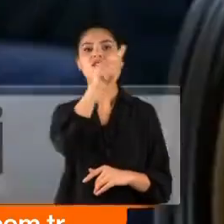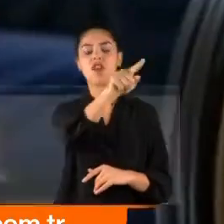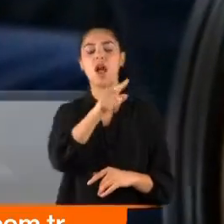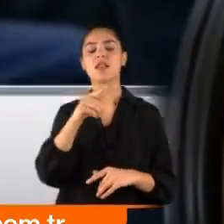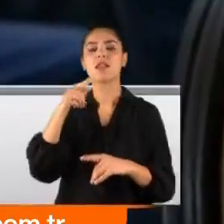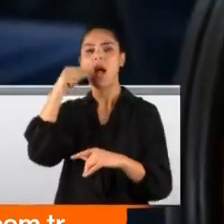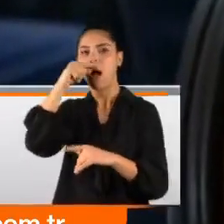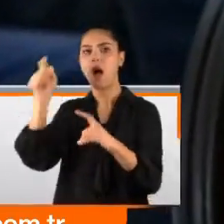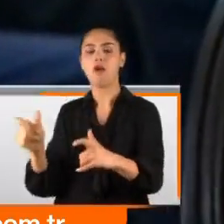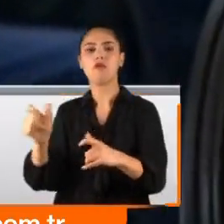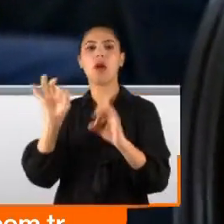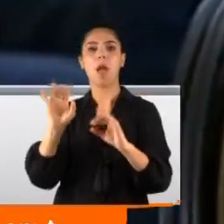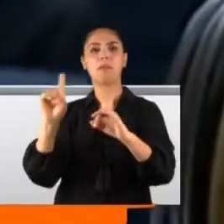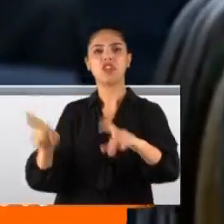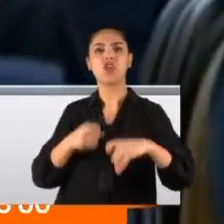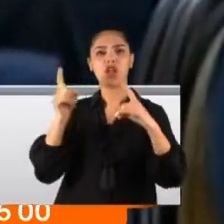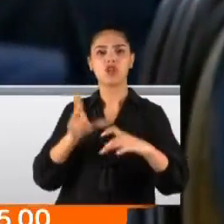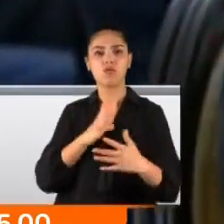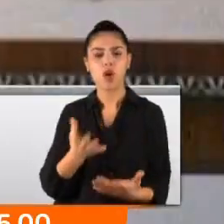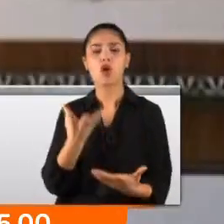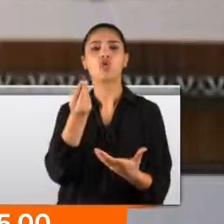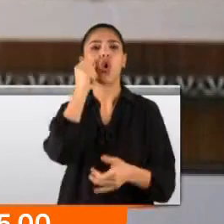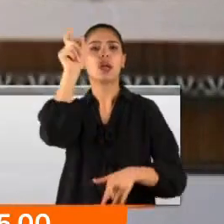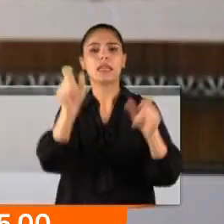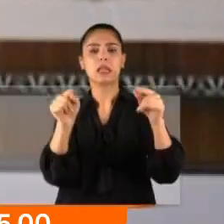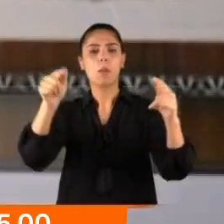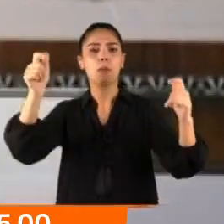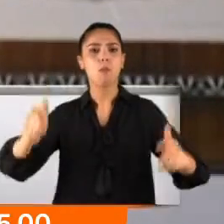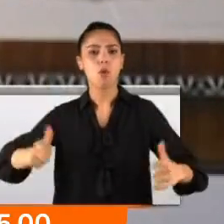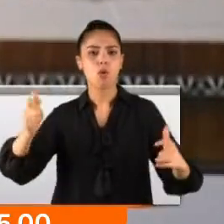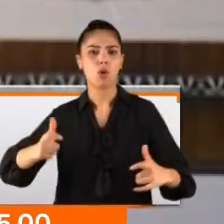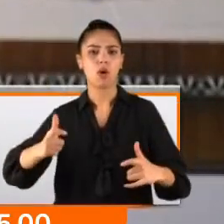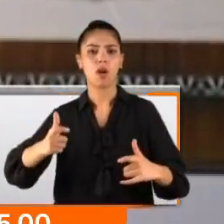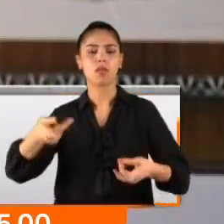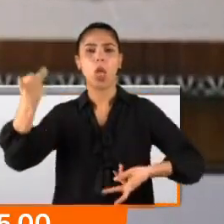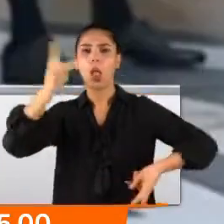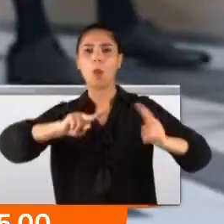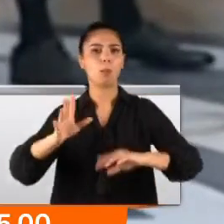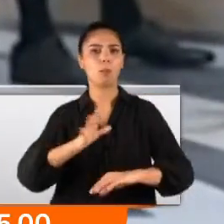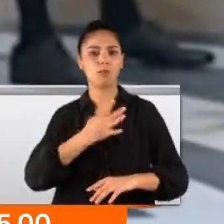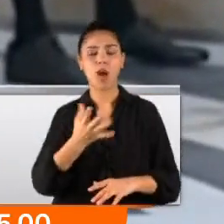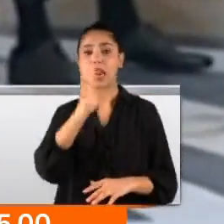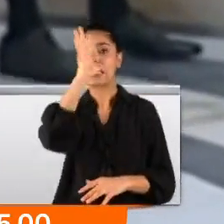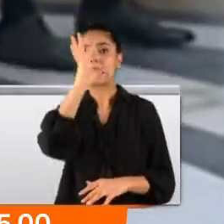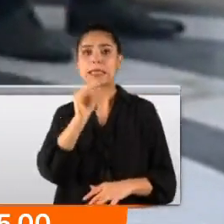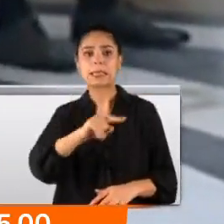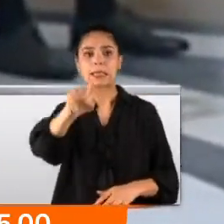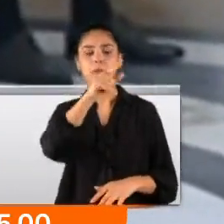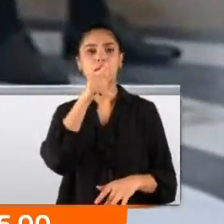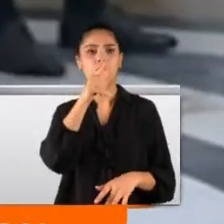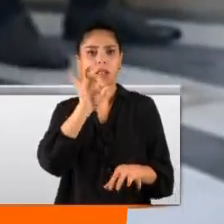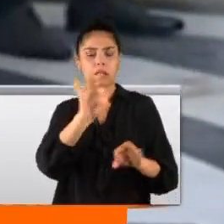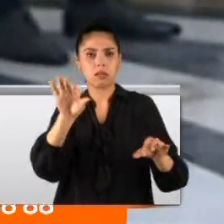sömürge kıtası olarak kullanmıştır. Yüz binlerce insan buralarda öldürülmüştür. Kimsenin ses çıktı